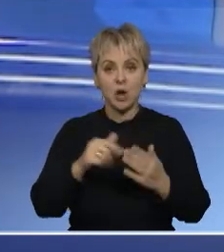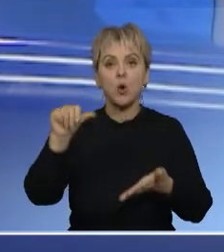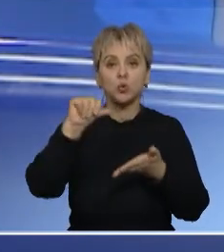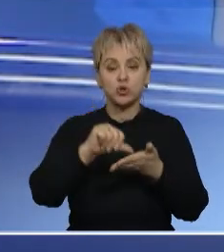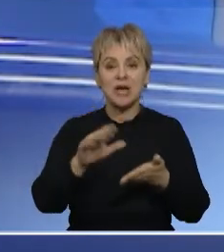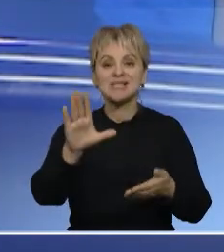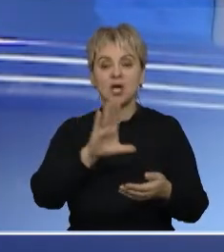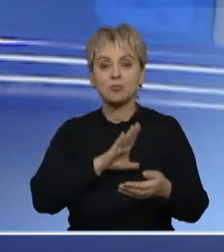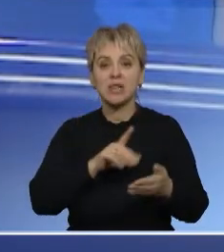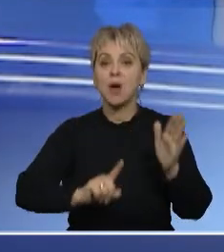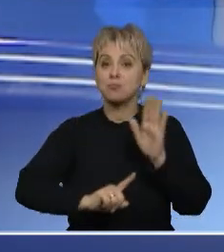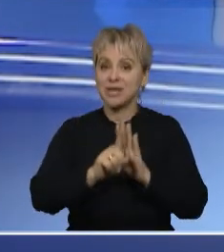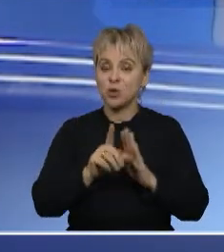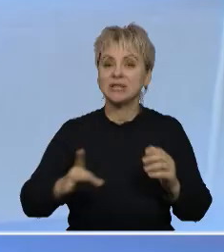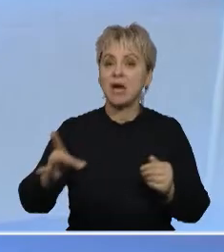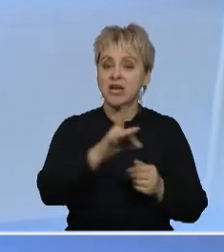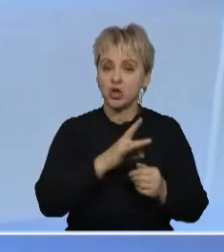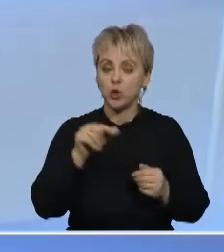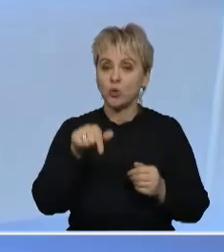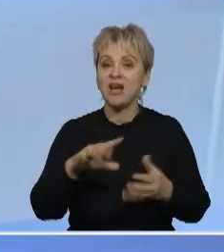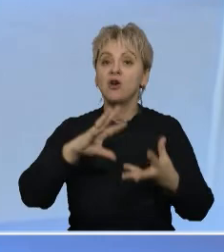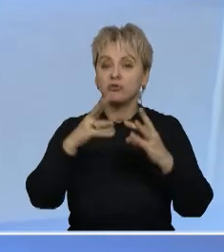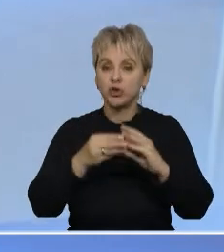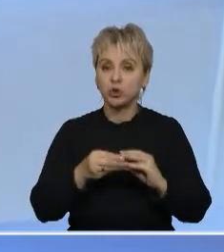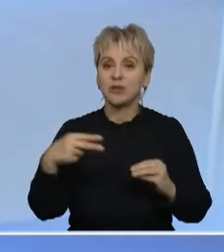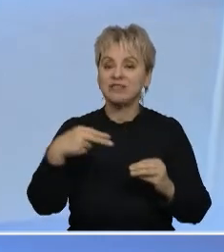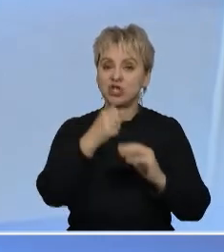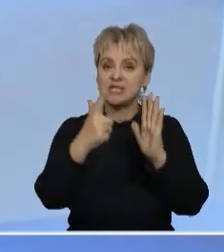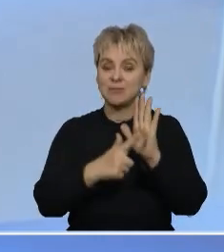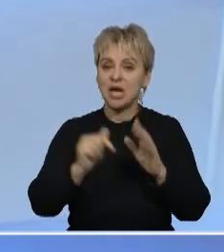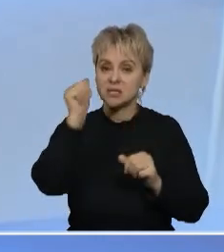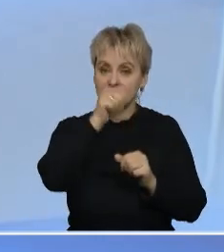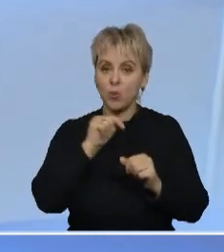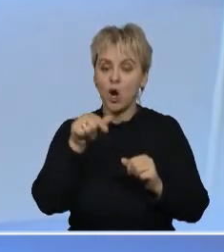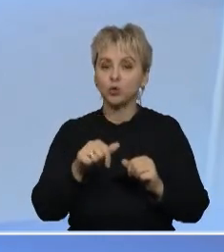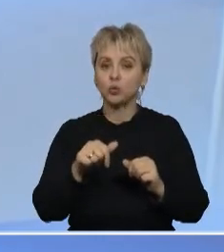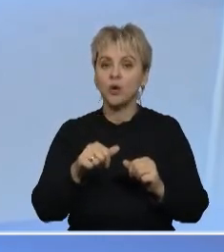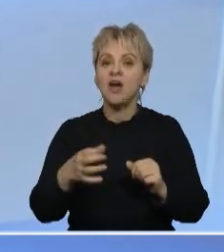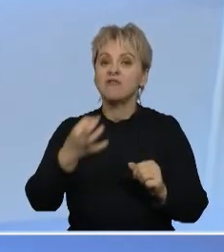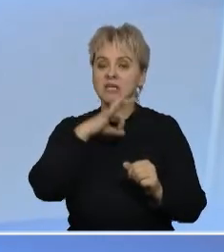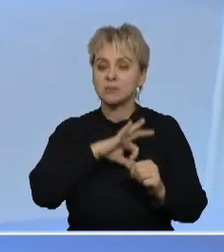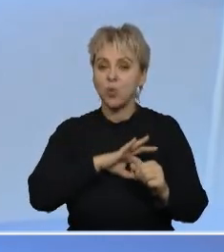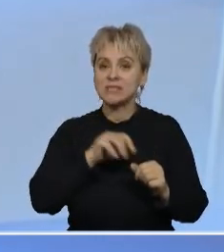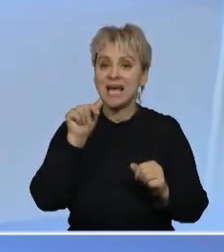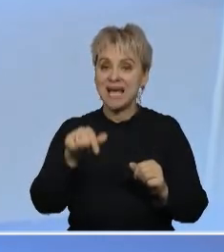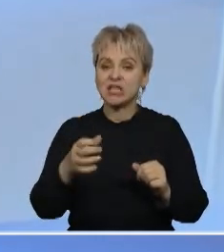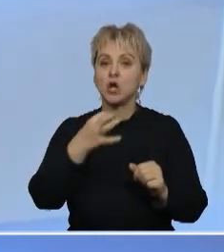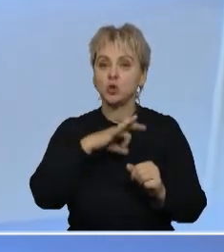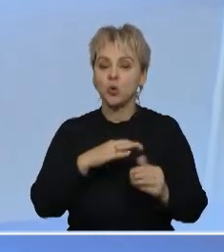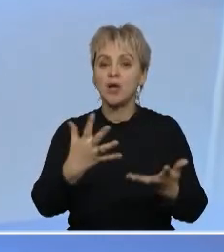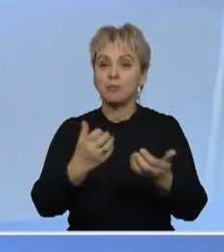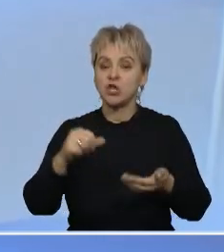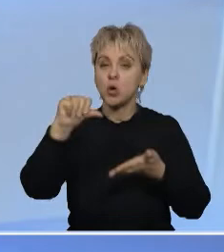участие, была пилотным регионом. В итоге в 2017 году воспользовались данной льготой и